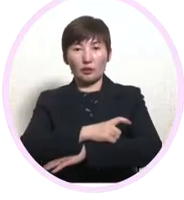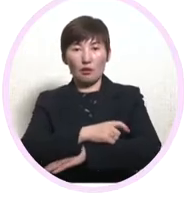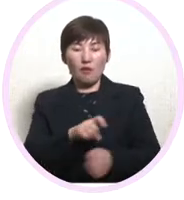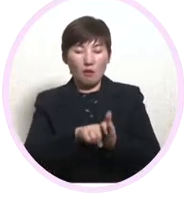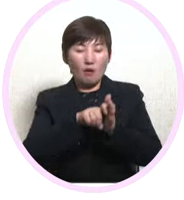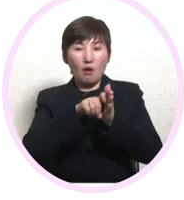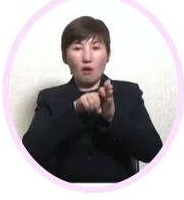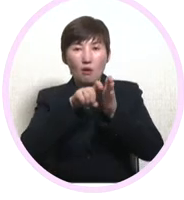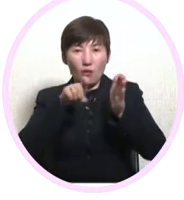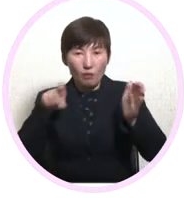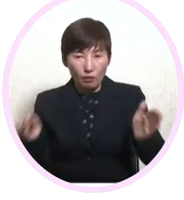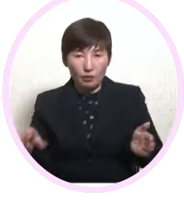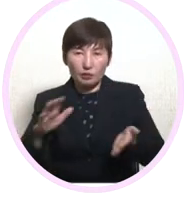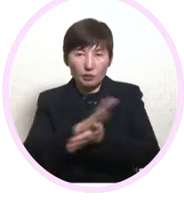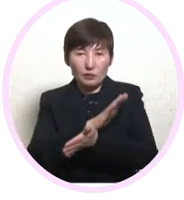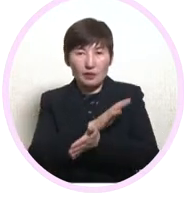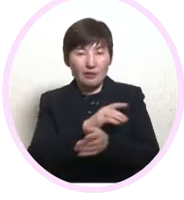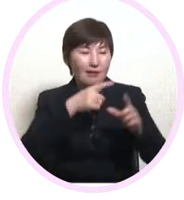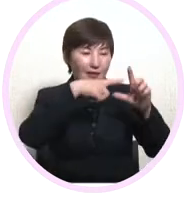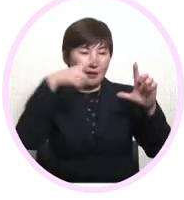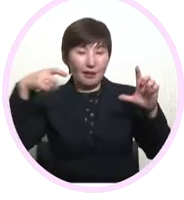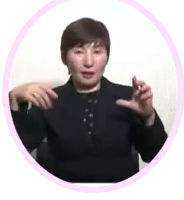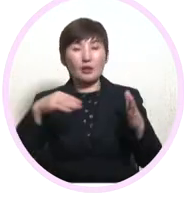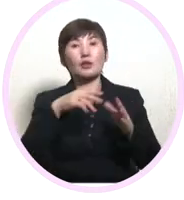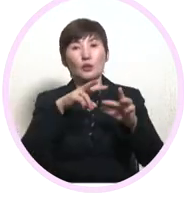хурд хугацааны графикийг судална.